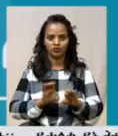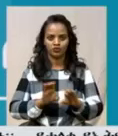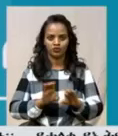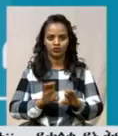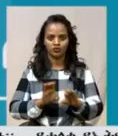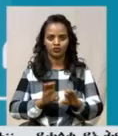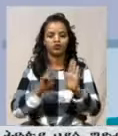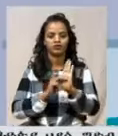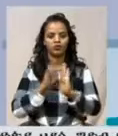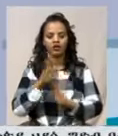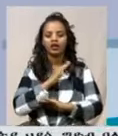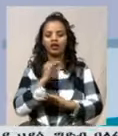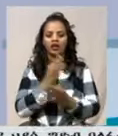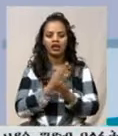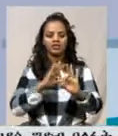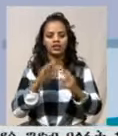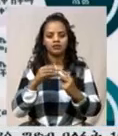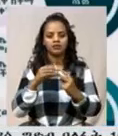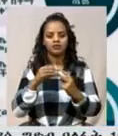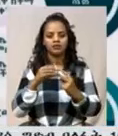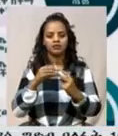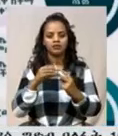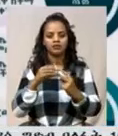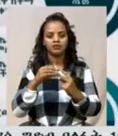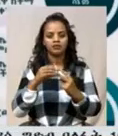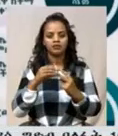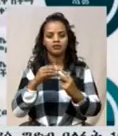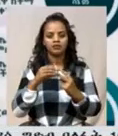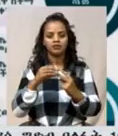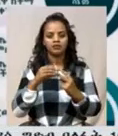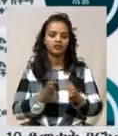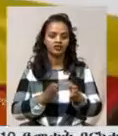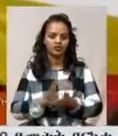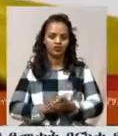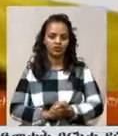ፍትሐዊ፣ ዲሞክራሲያዊና ነጻ ምርጫ ለማከናወን ቁርጠኛ መሆኑንም ገልጿል።